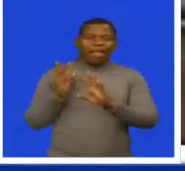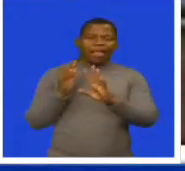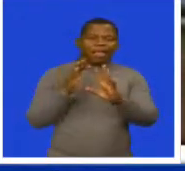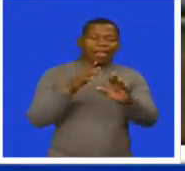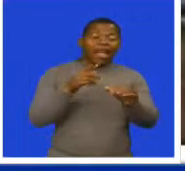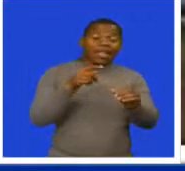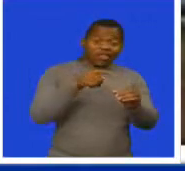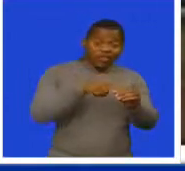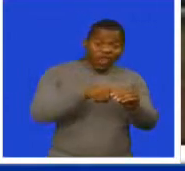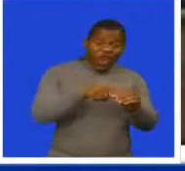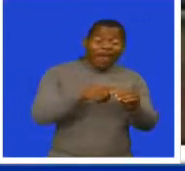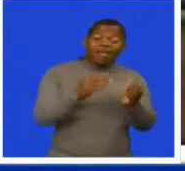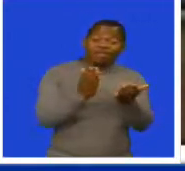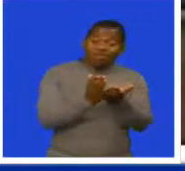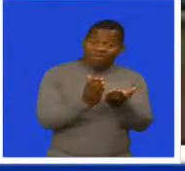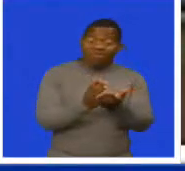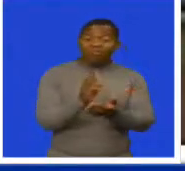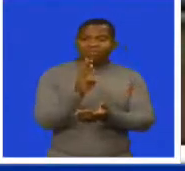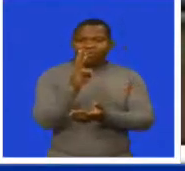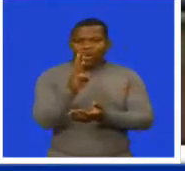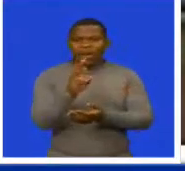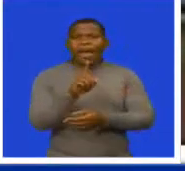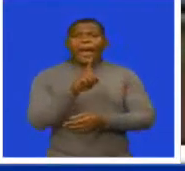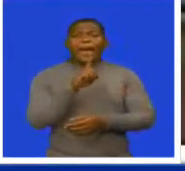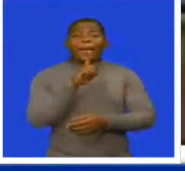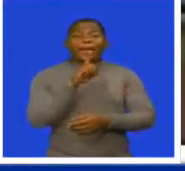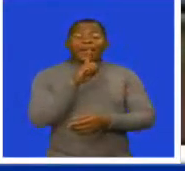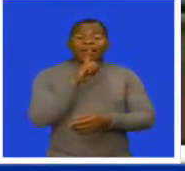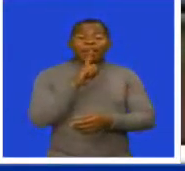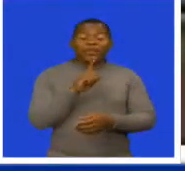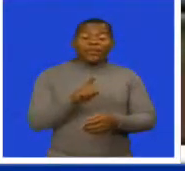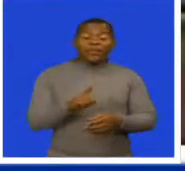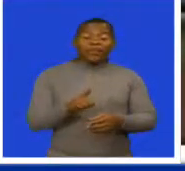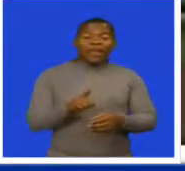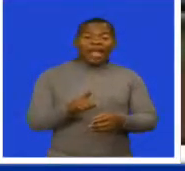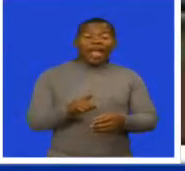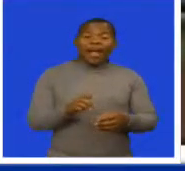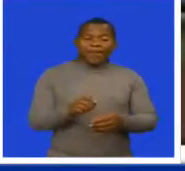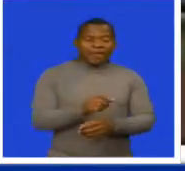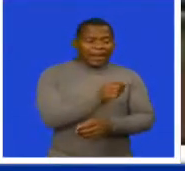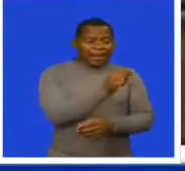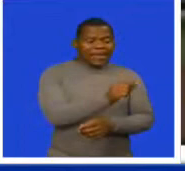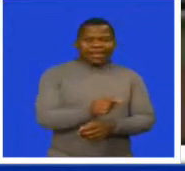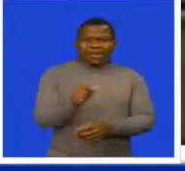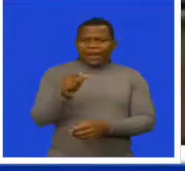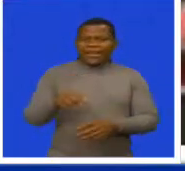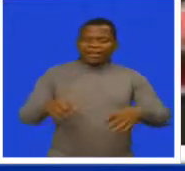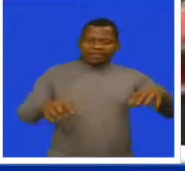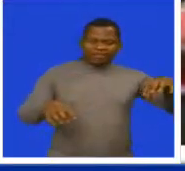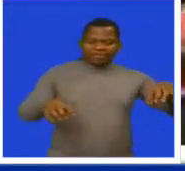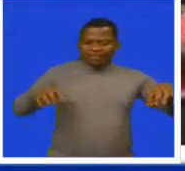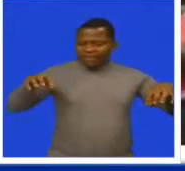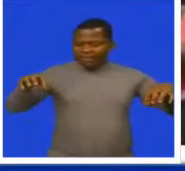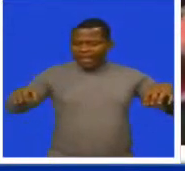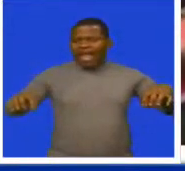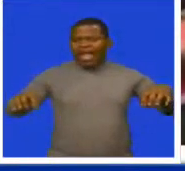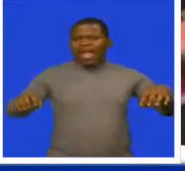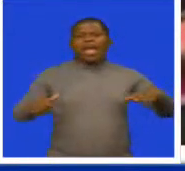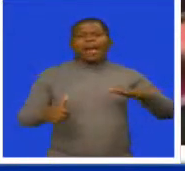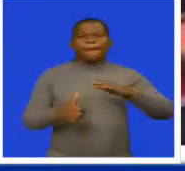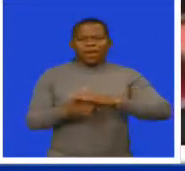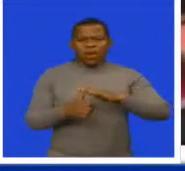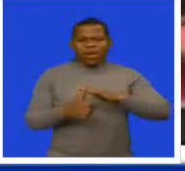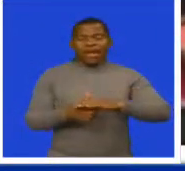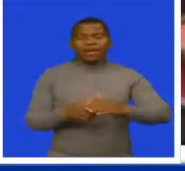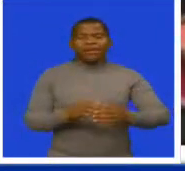ne social distancing tikolo tinama challenges langafanani but mainly it's a primary ngilama desk kumbi utsi uma